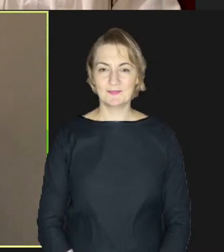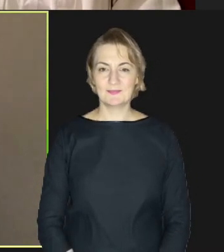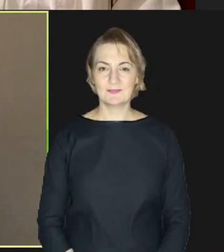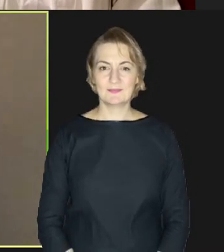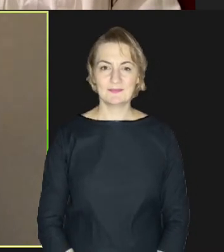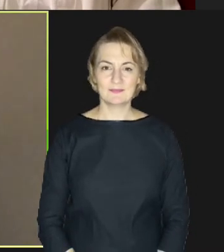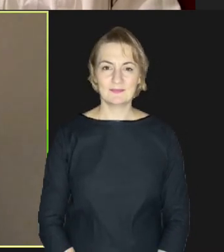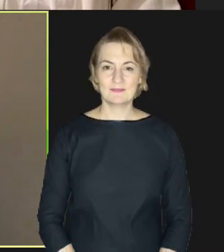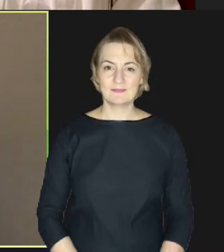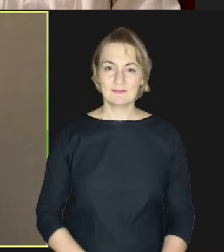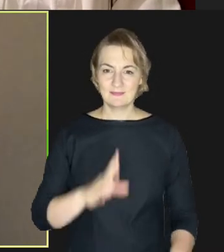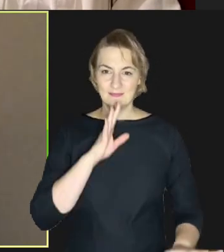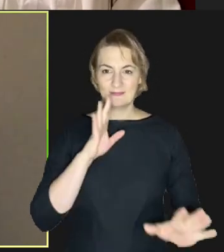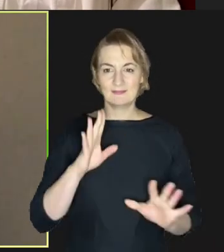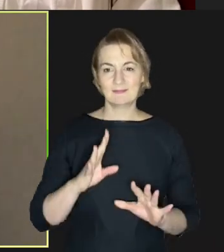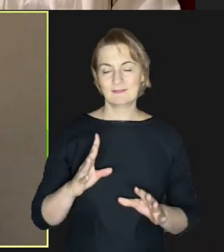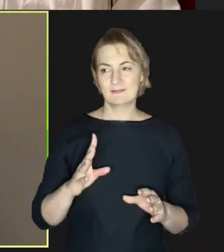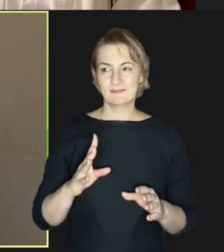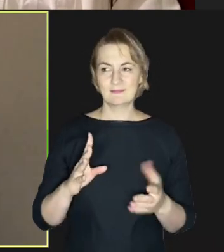pięknoduchowskim,